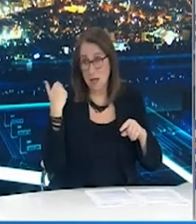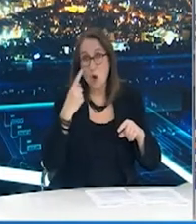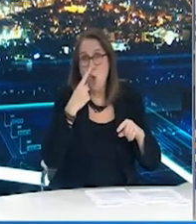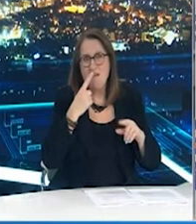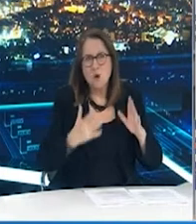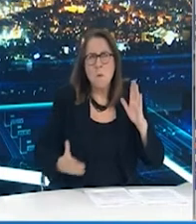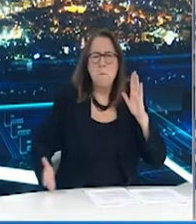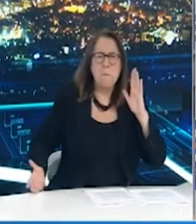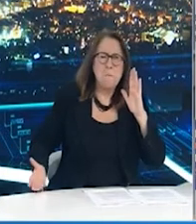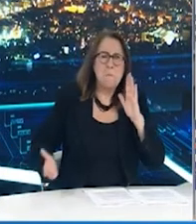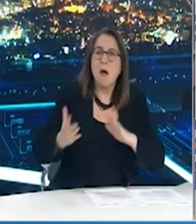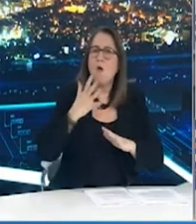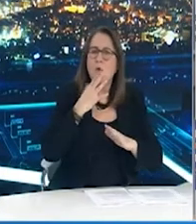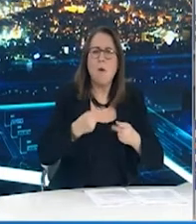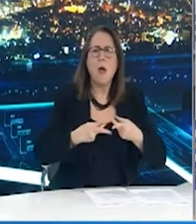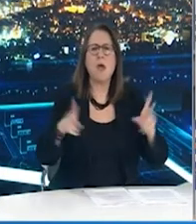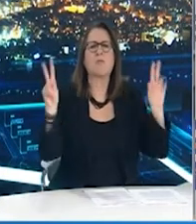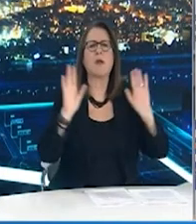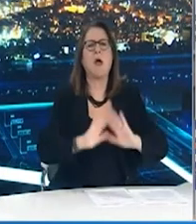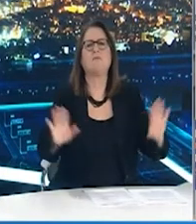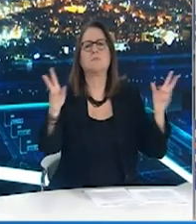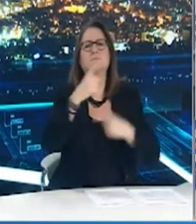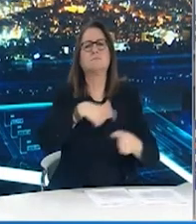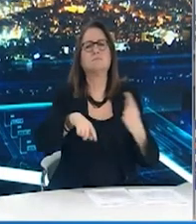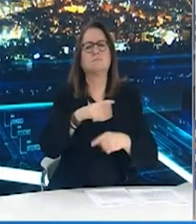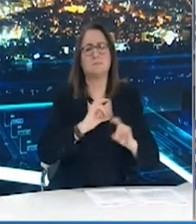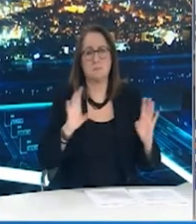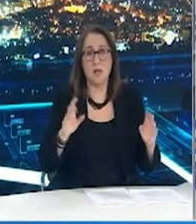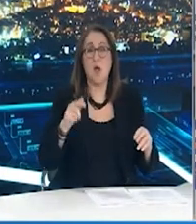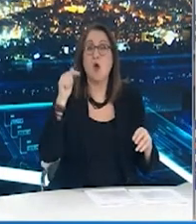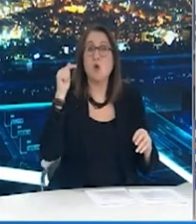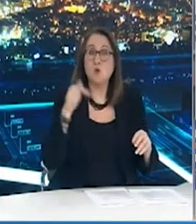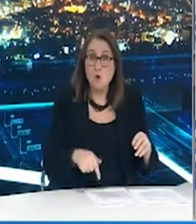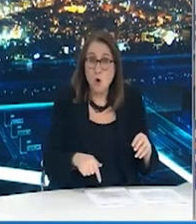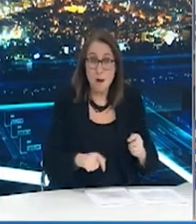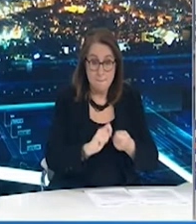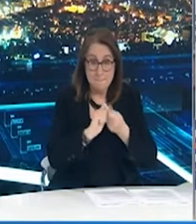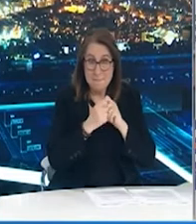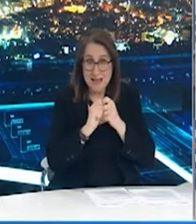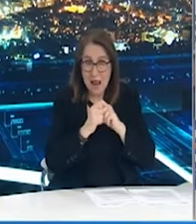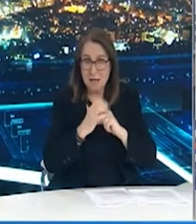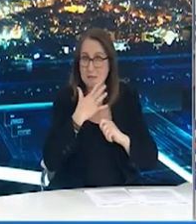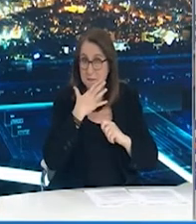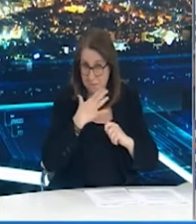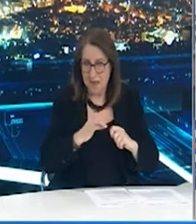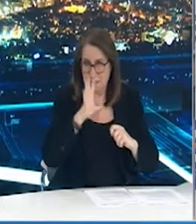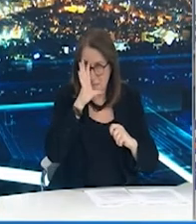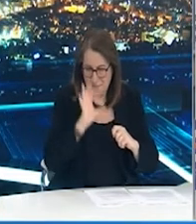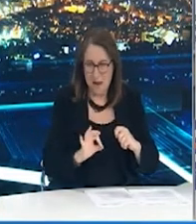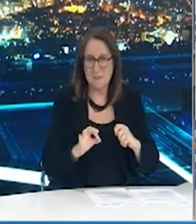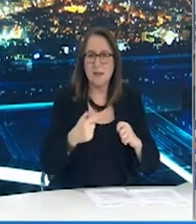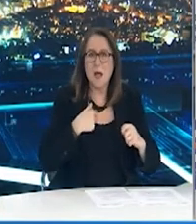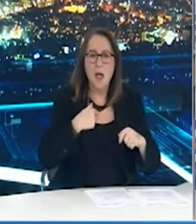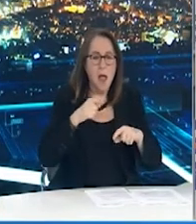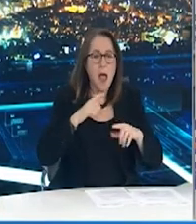είναι ότι στην εποχή των μεταλλάξεων ο αγώνας μας είναι άνισος και χρειάζεται ακόμα μεγαλύτερη προσοχή. Ελπίζουμε όμως